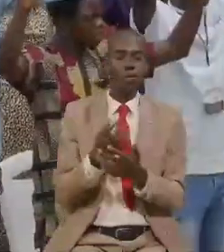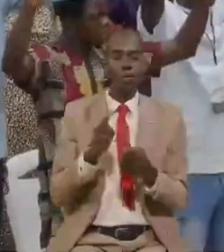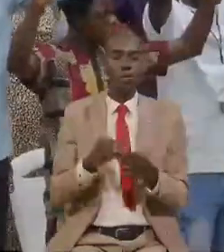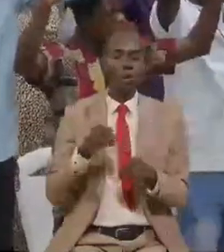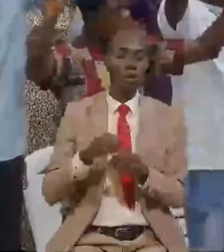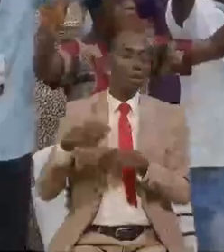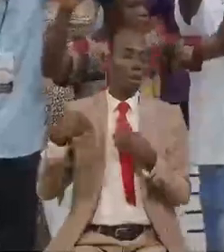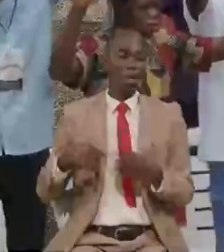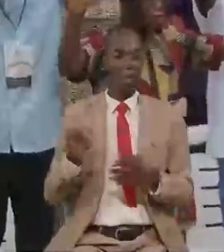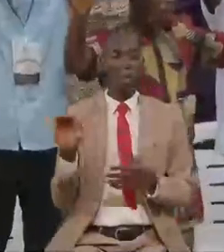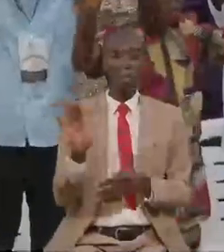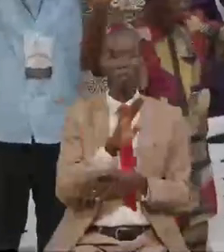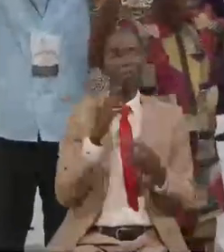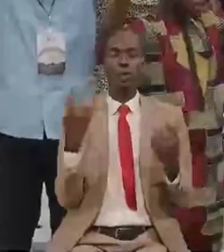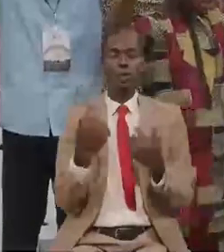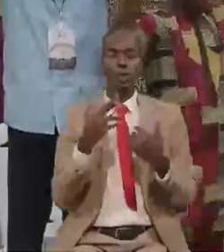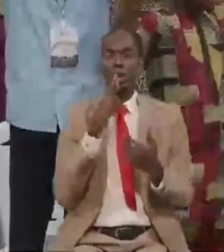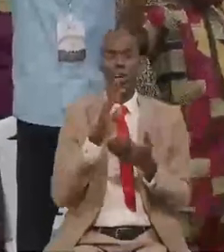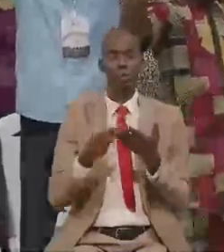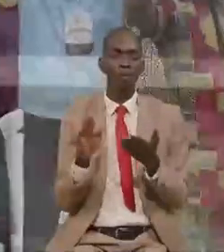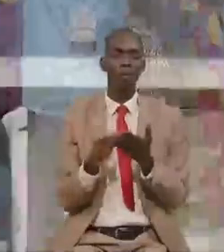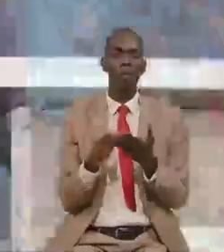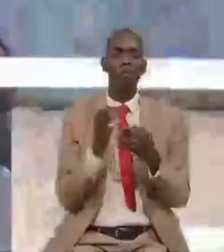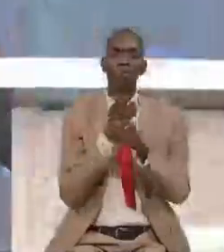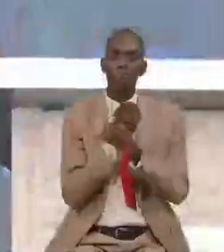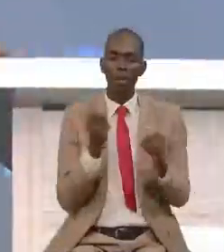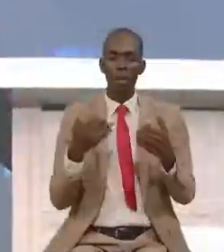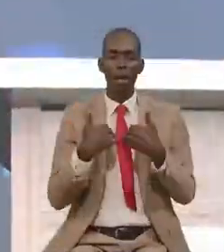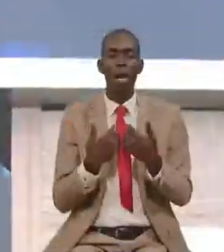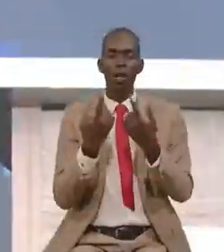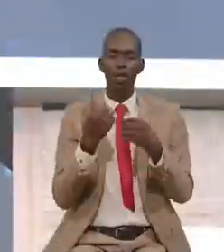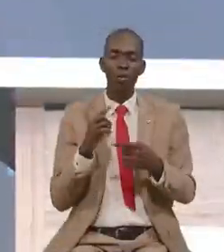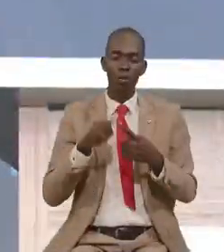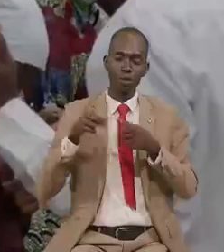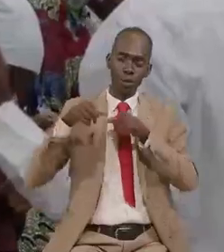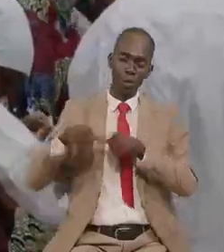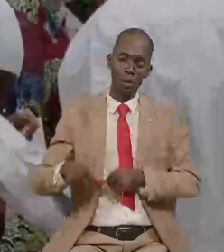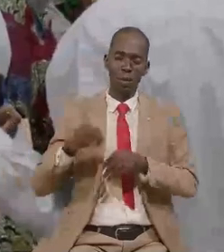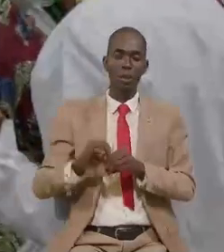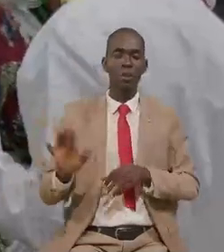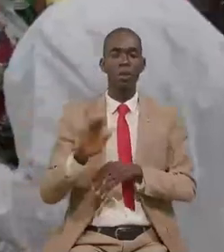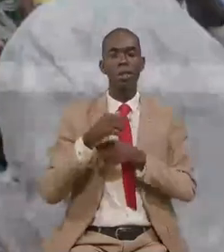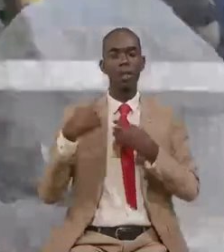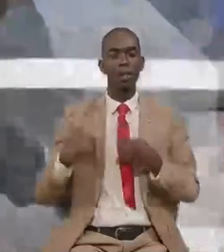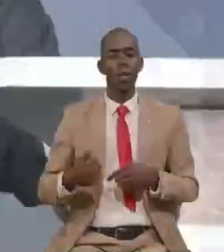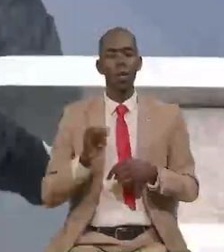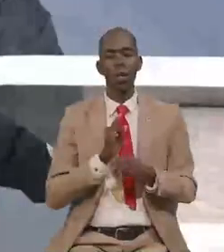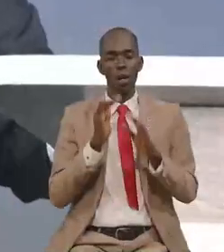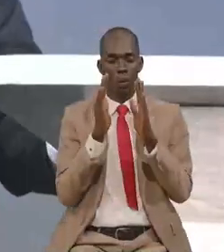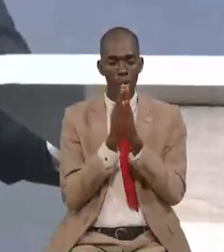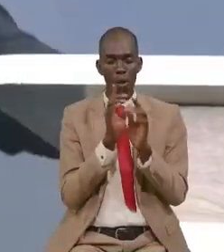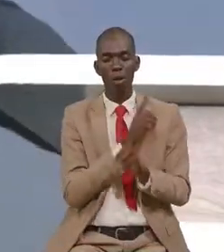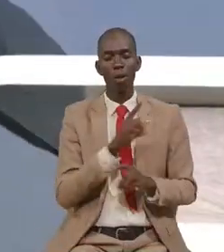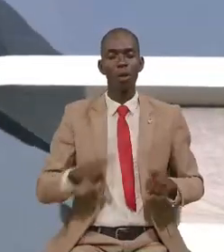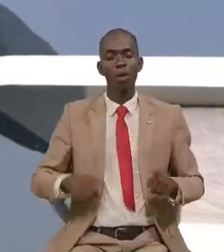sont pardonnés. Que le salut est venu régler, s'établir dans leur cœur.